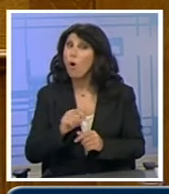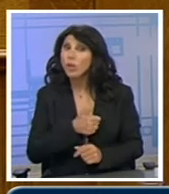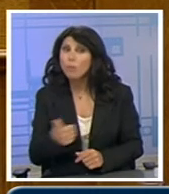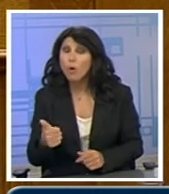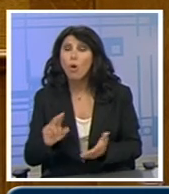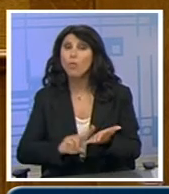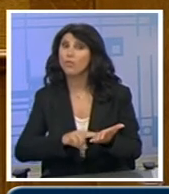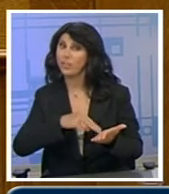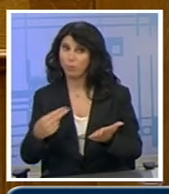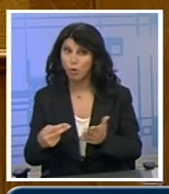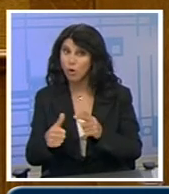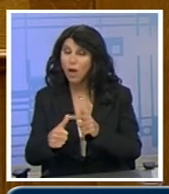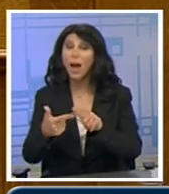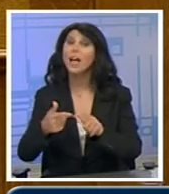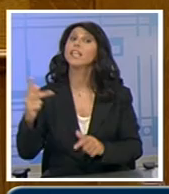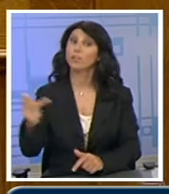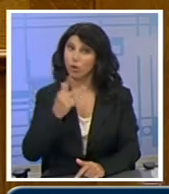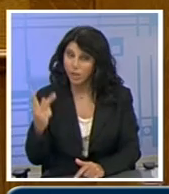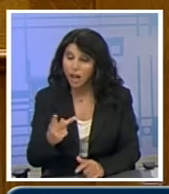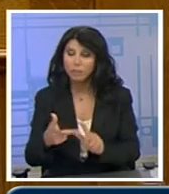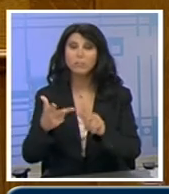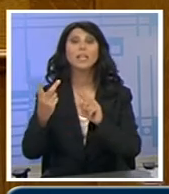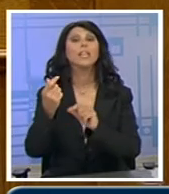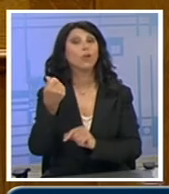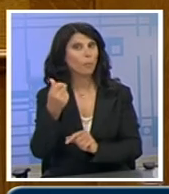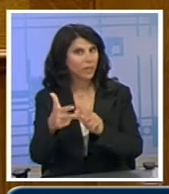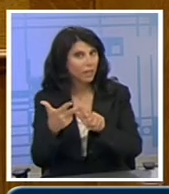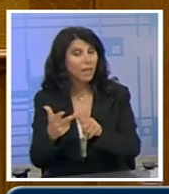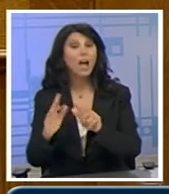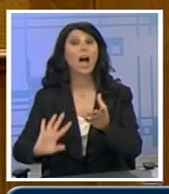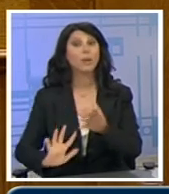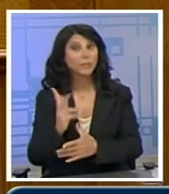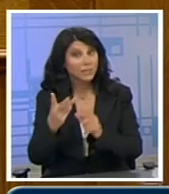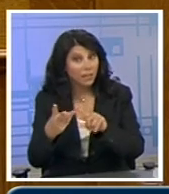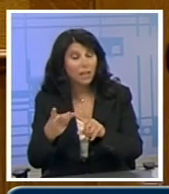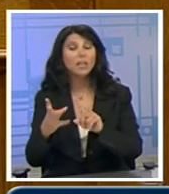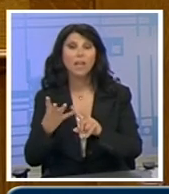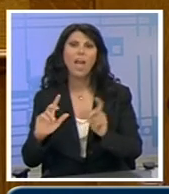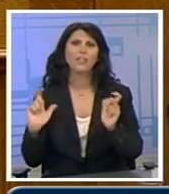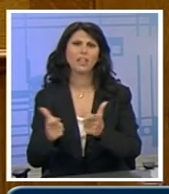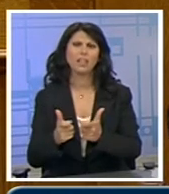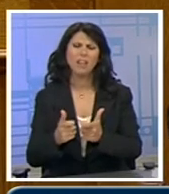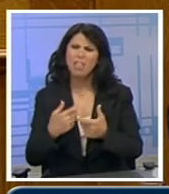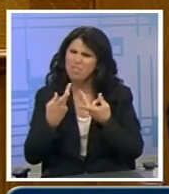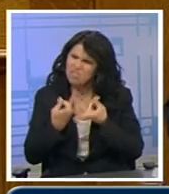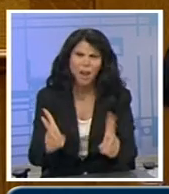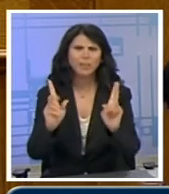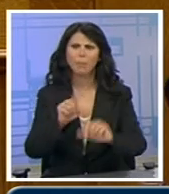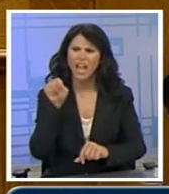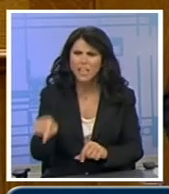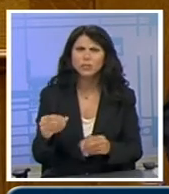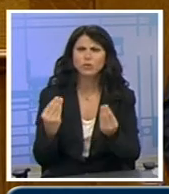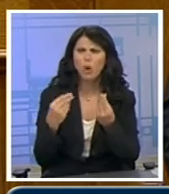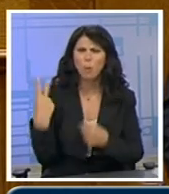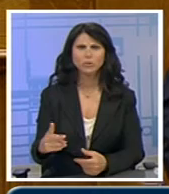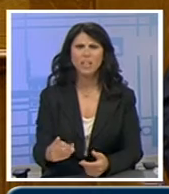θεσμική, αλλά τελικά κοινωνική, οικονομική, αναπτυξιακή, εθνική. Ανεπίτρεπτη στάση. Κατώτερη